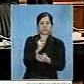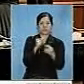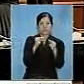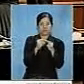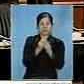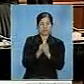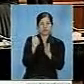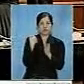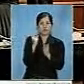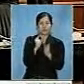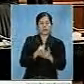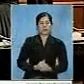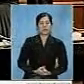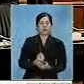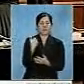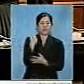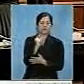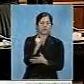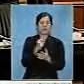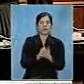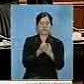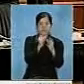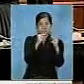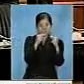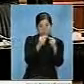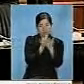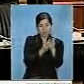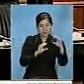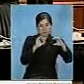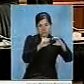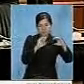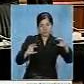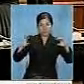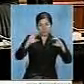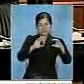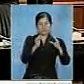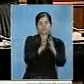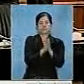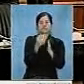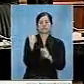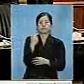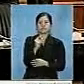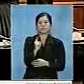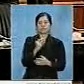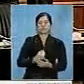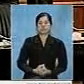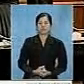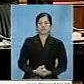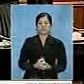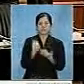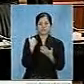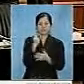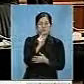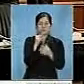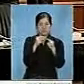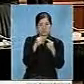การในลักษณะที่เขาก็ออมรัฐก็สมทบแล้วก็มีความไม่พึงพอใจเ